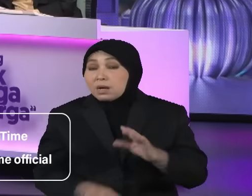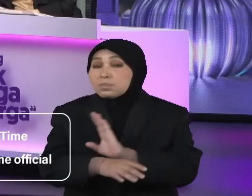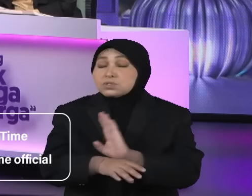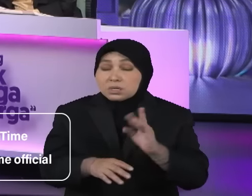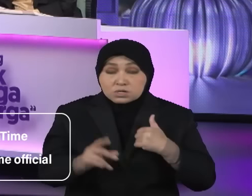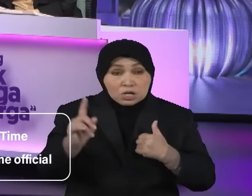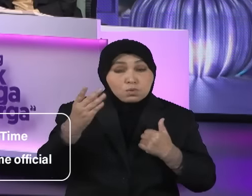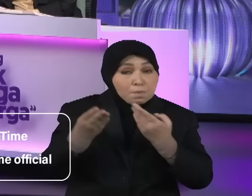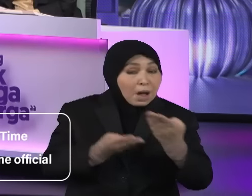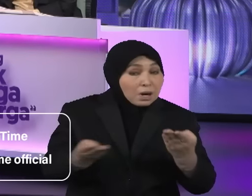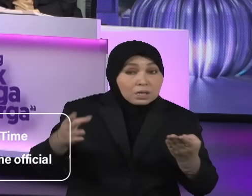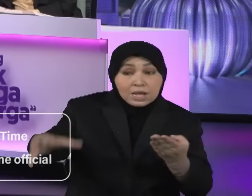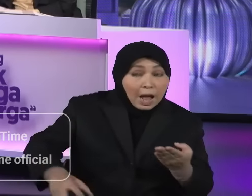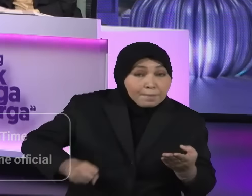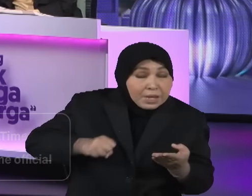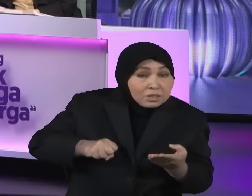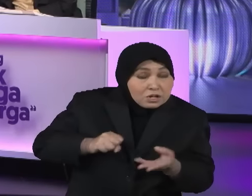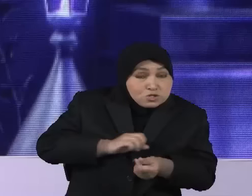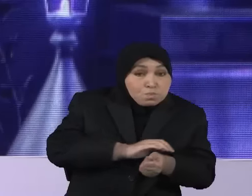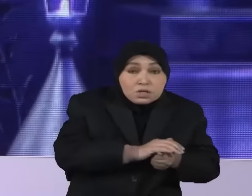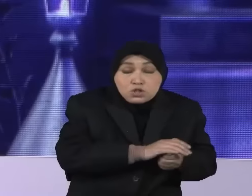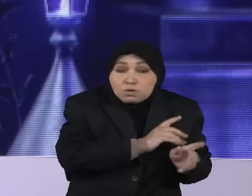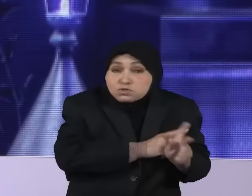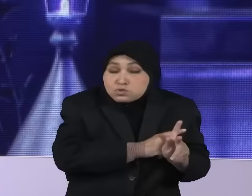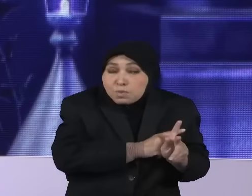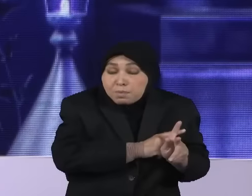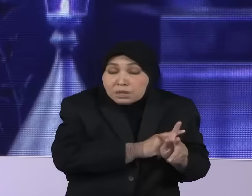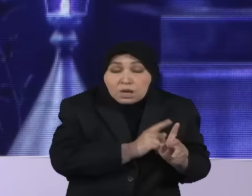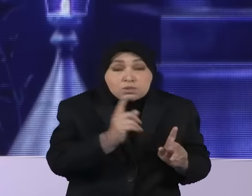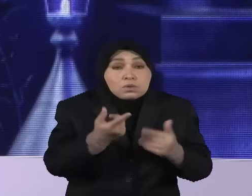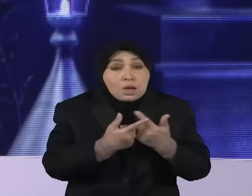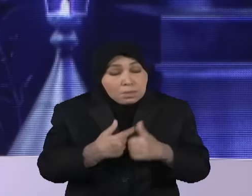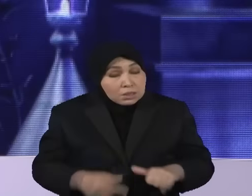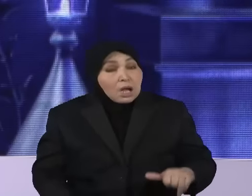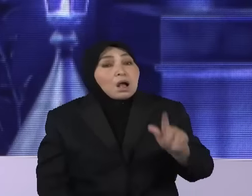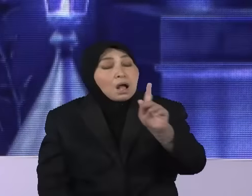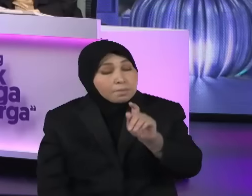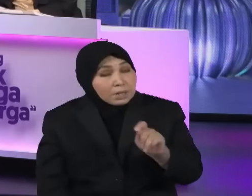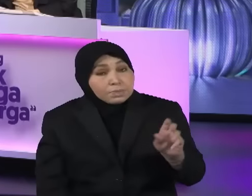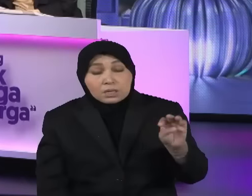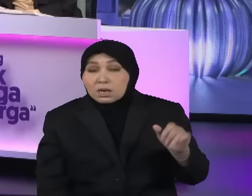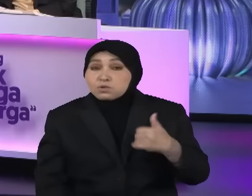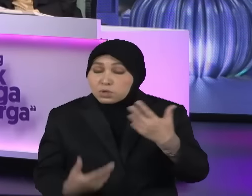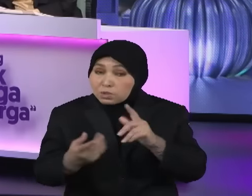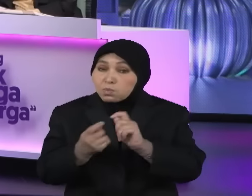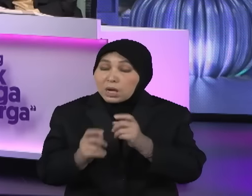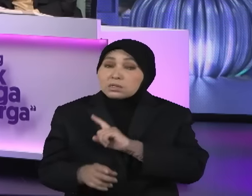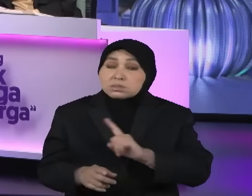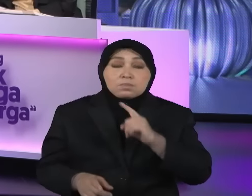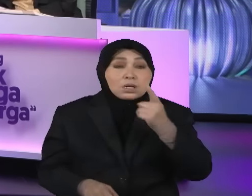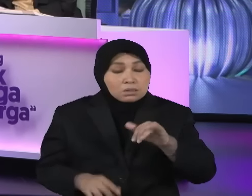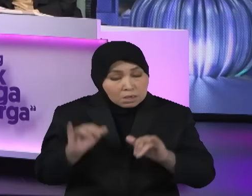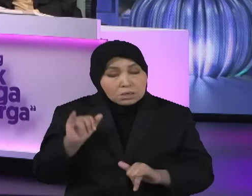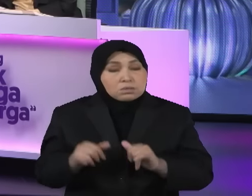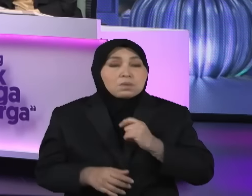ada satu barang diambil oleh si Nasrani ini, dia simpanlah salah satunya Tamim Ad-Dari tadi tu. Dan bila dia dah masuk Islam, dia kata memang